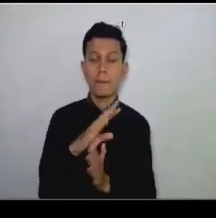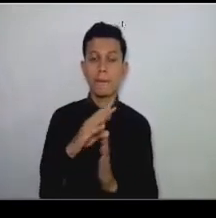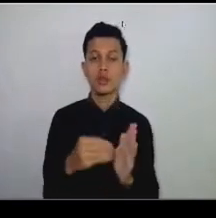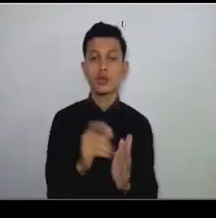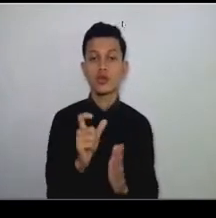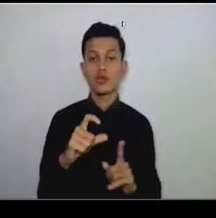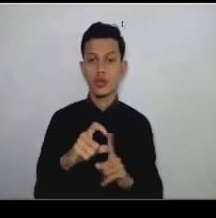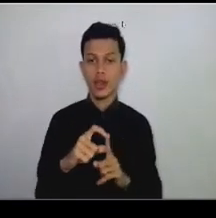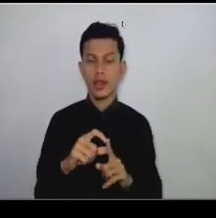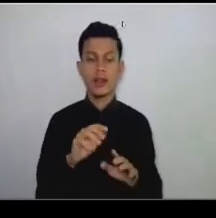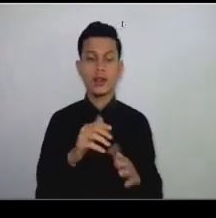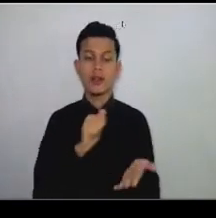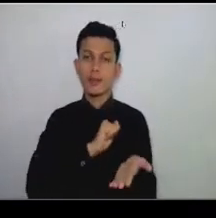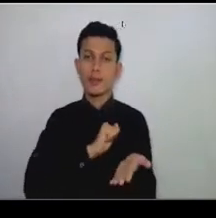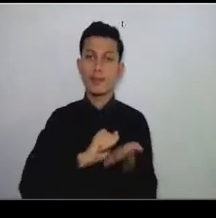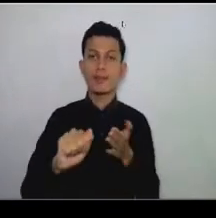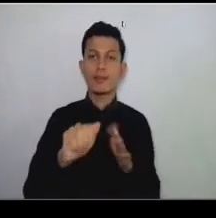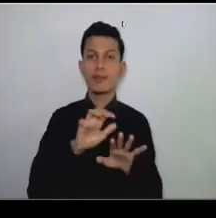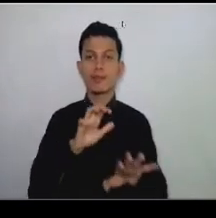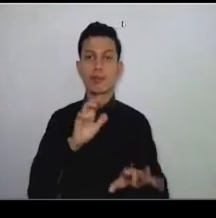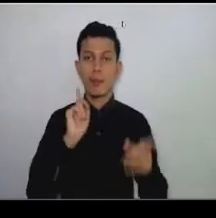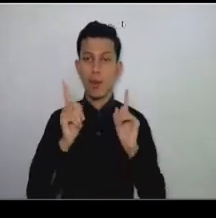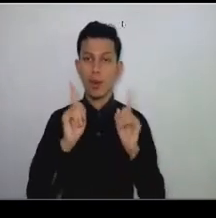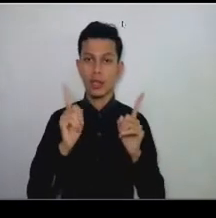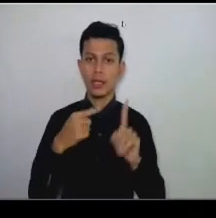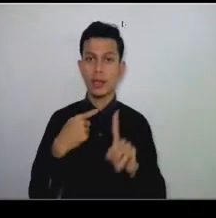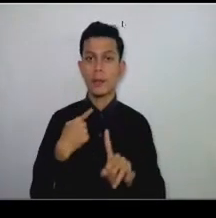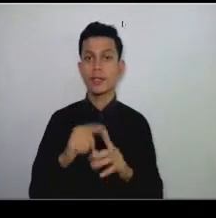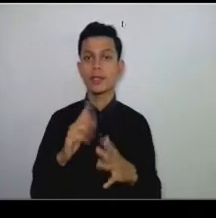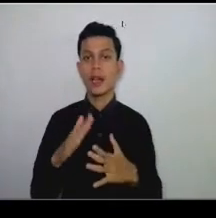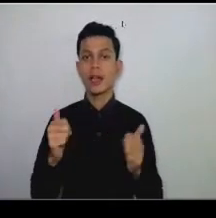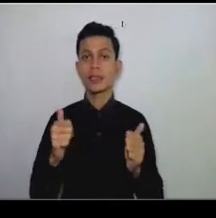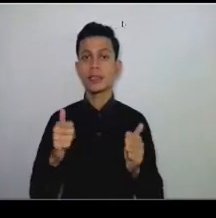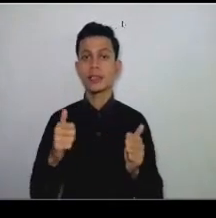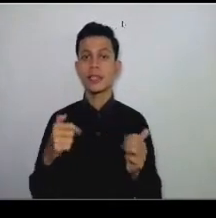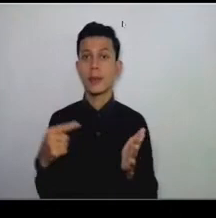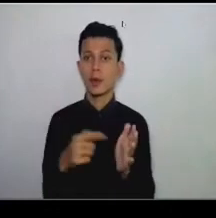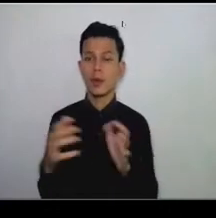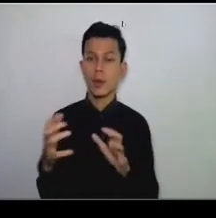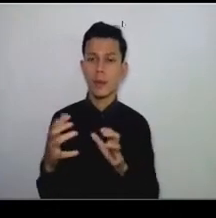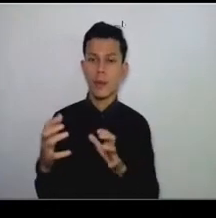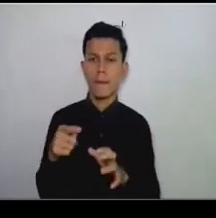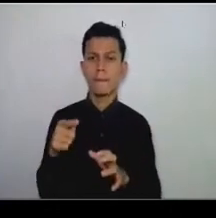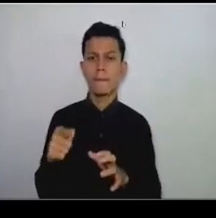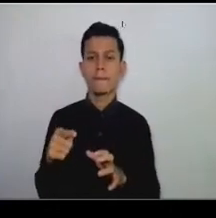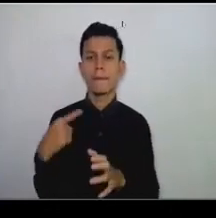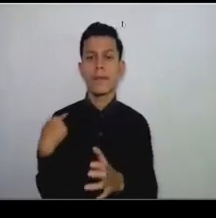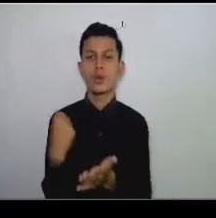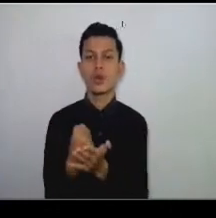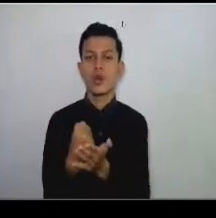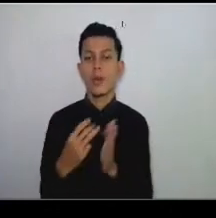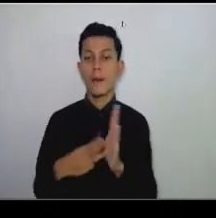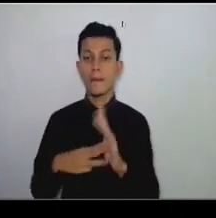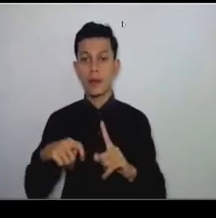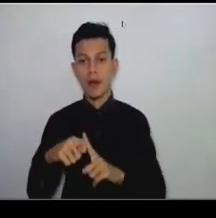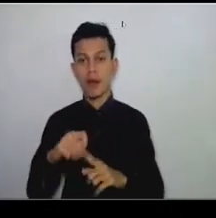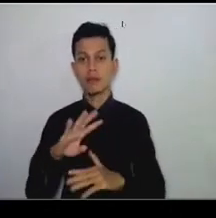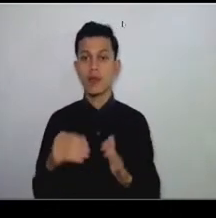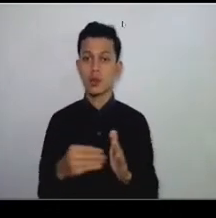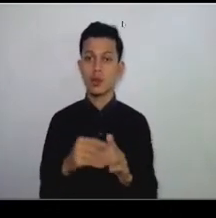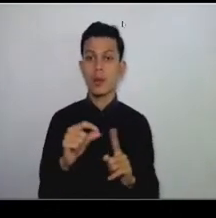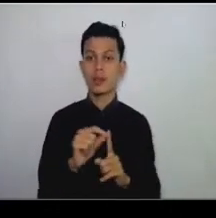partai politik serta memutus perselisihan tentang hasil pemilihan umum pasal 24cat 1 undang-undang Dasar